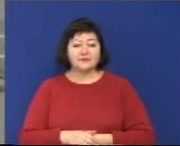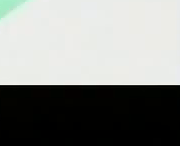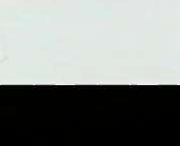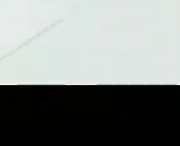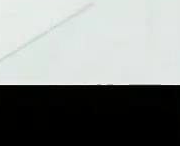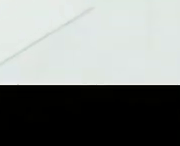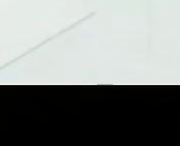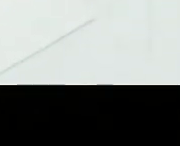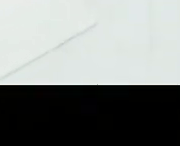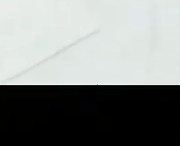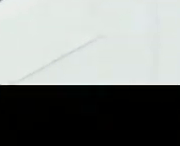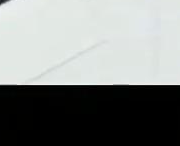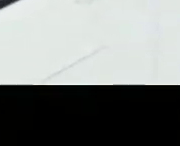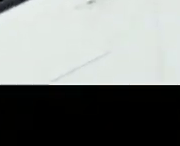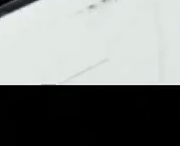«Семей».